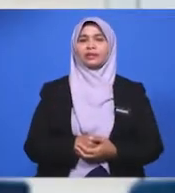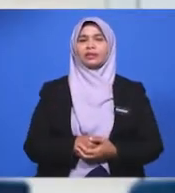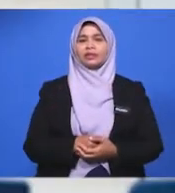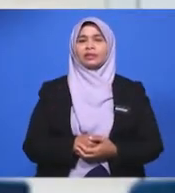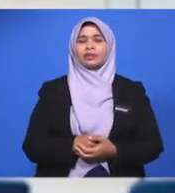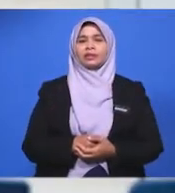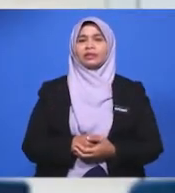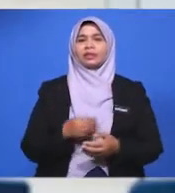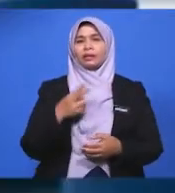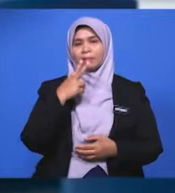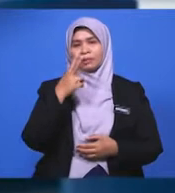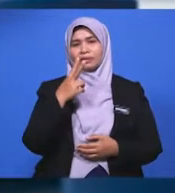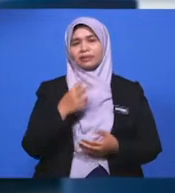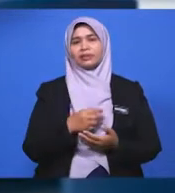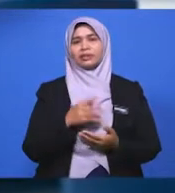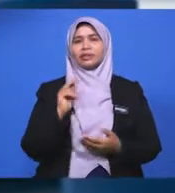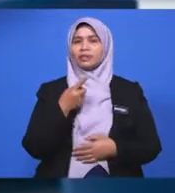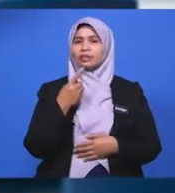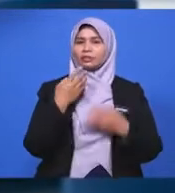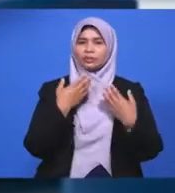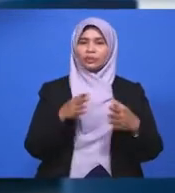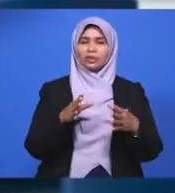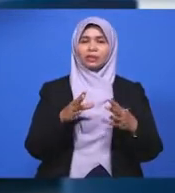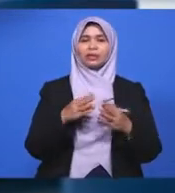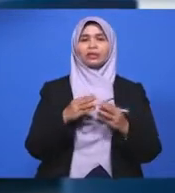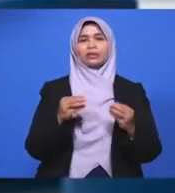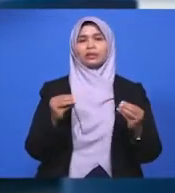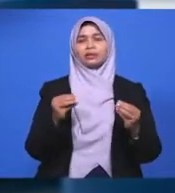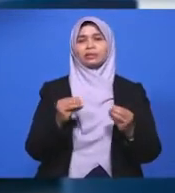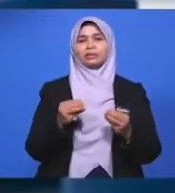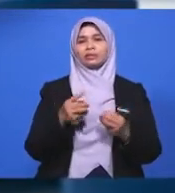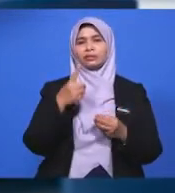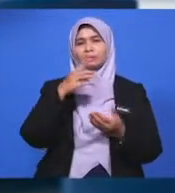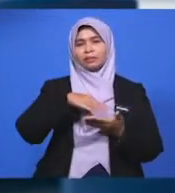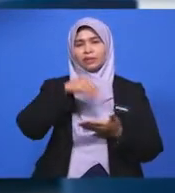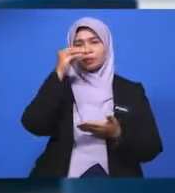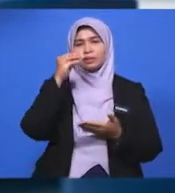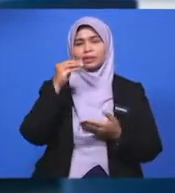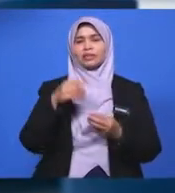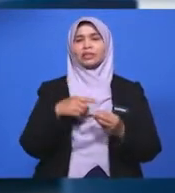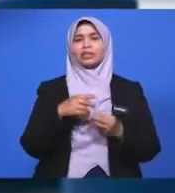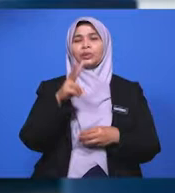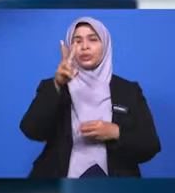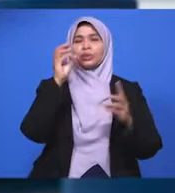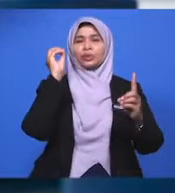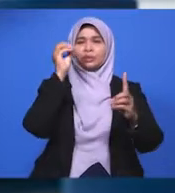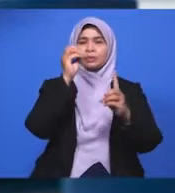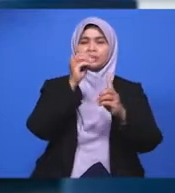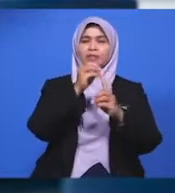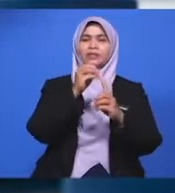Alhamdulillah, nampaknya kita telah pun selesai mempelajari dua